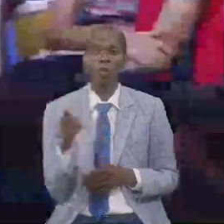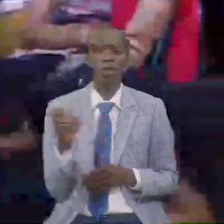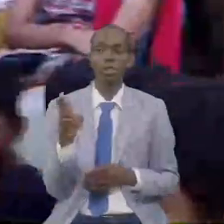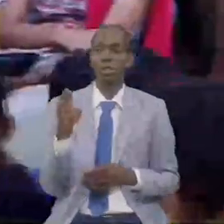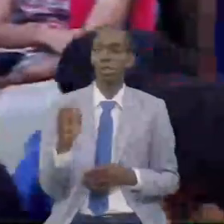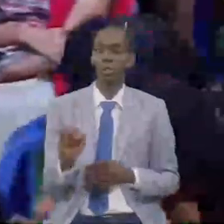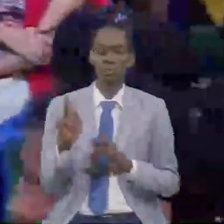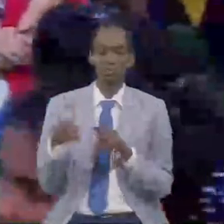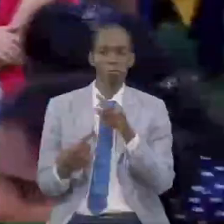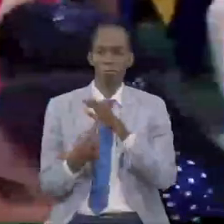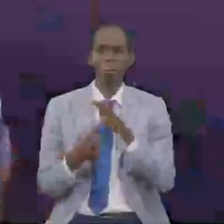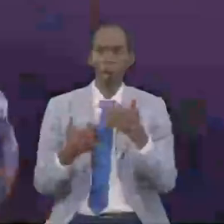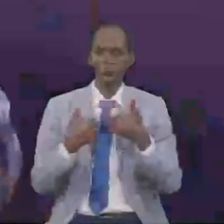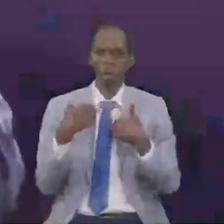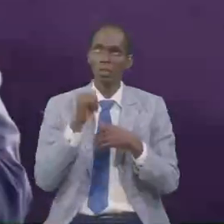Un héros a une mission.